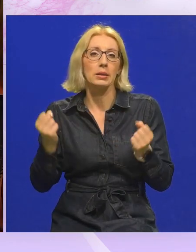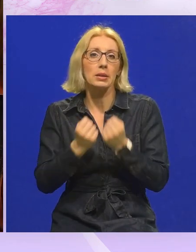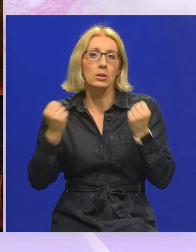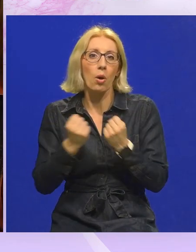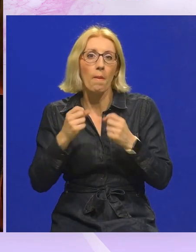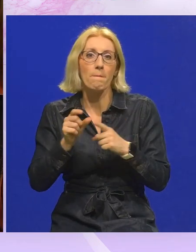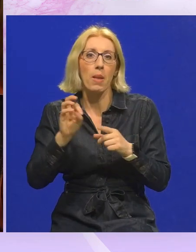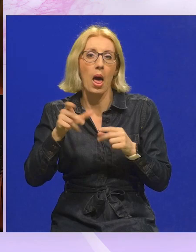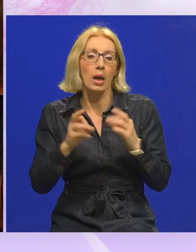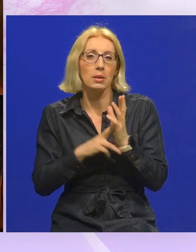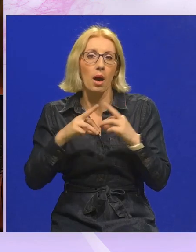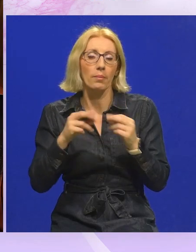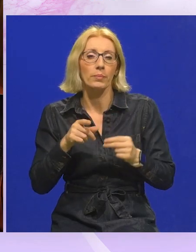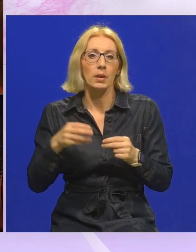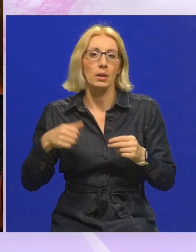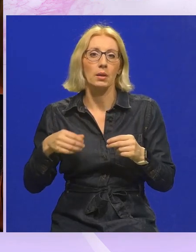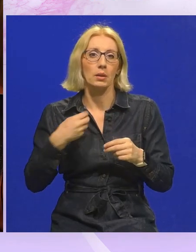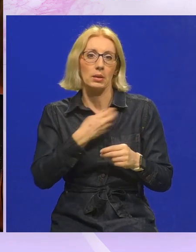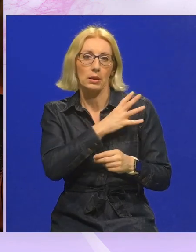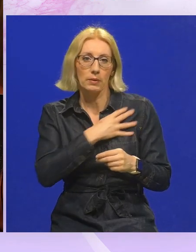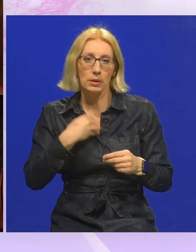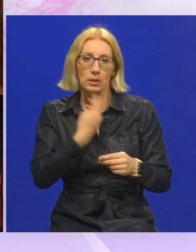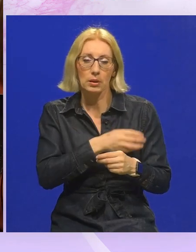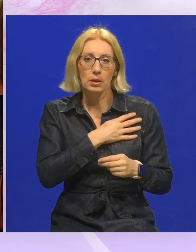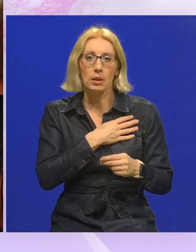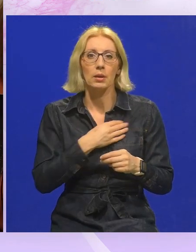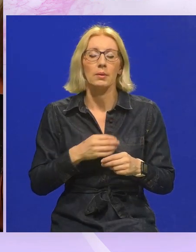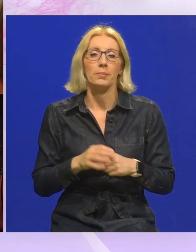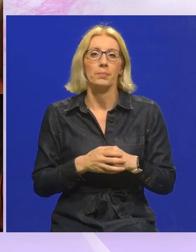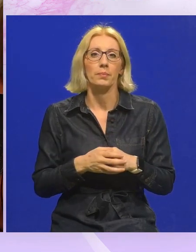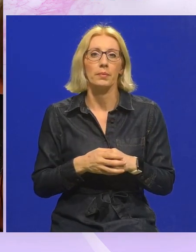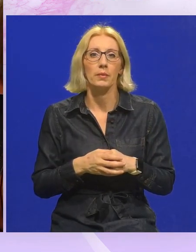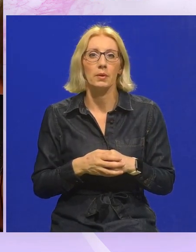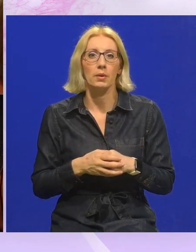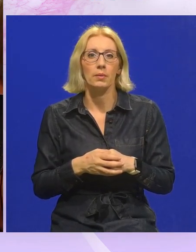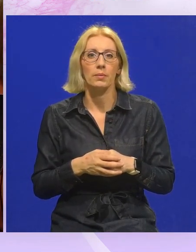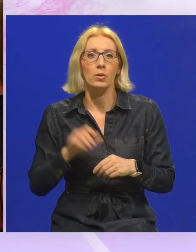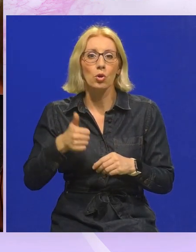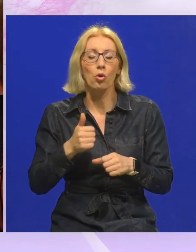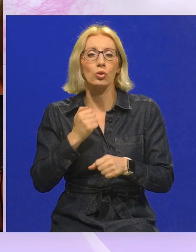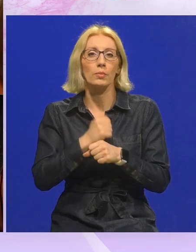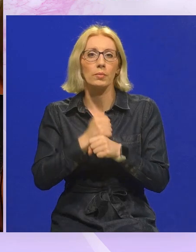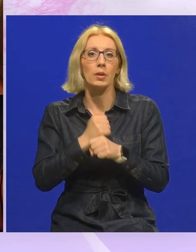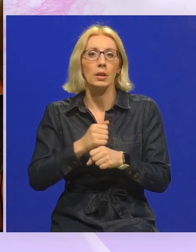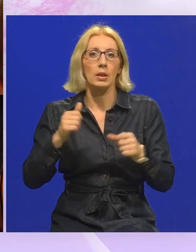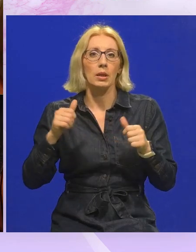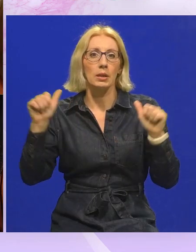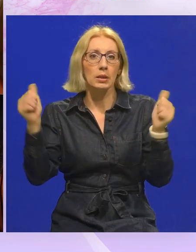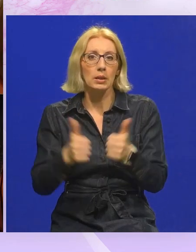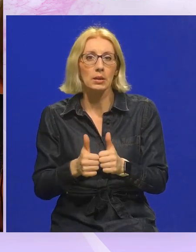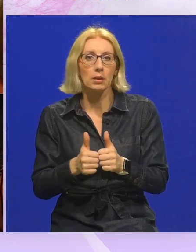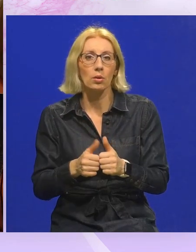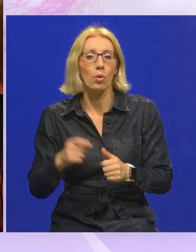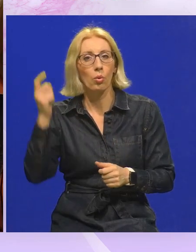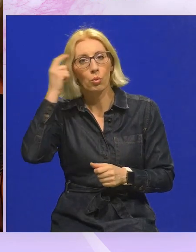i medija na razini Republike Hrvatske, to ćemo tek vidjeti rezultate, i trenutno je u procesu izrada Istarske kulturne